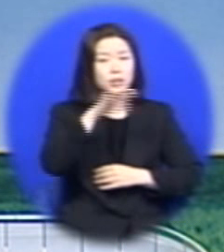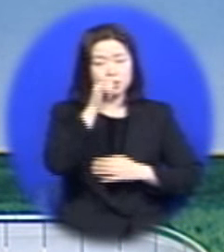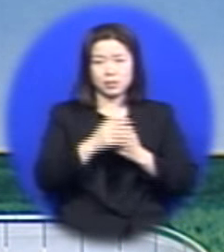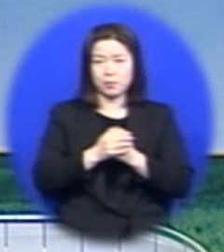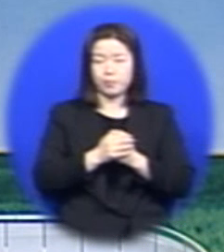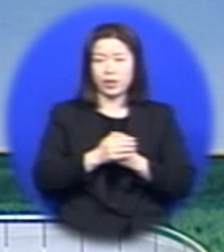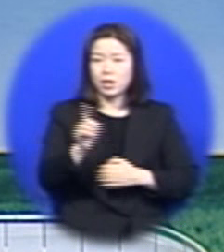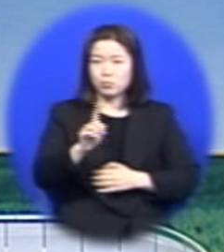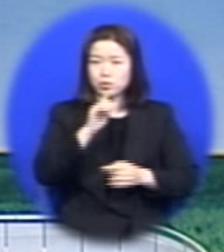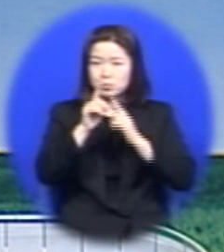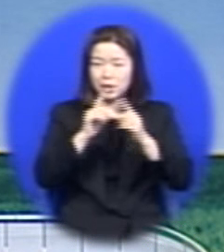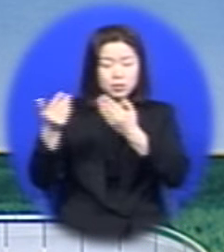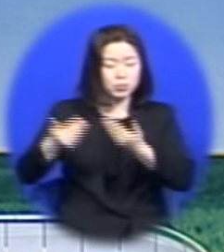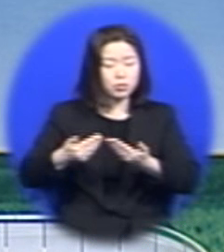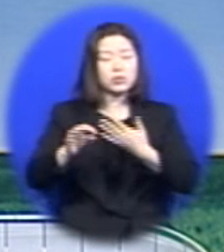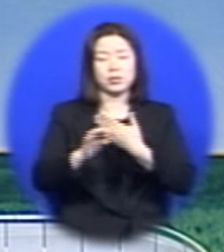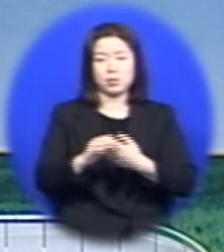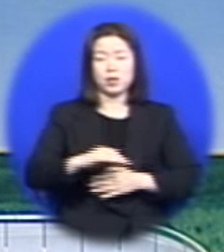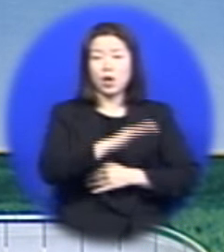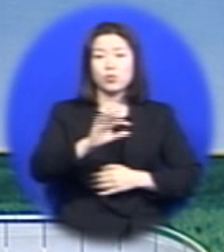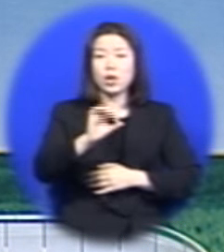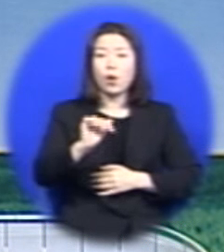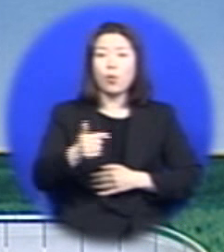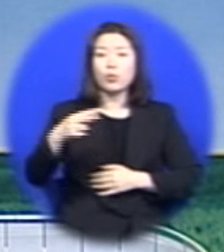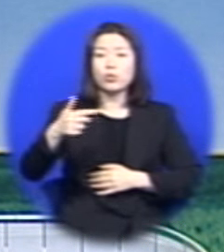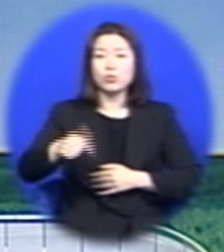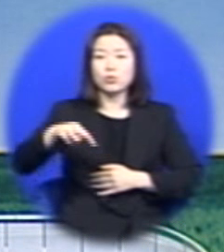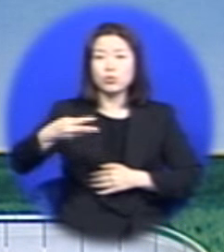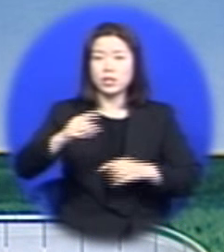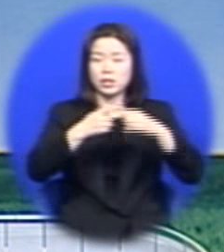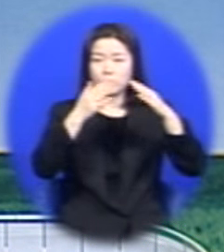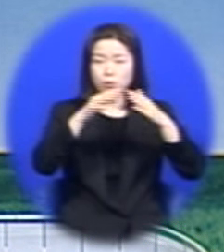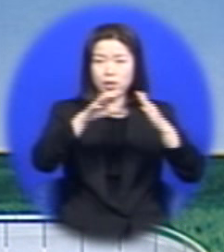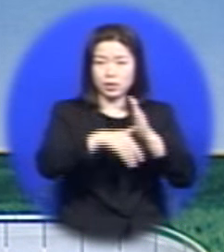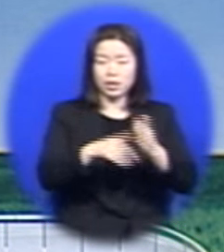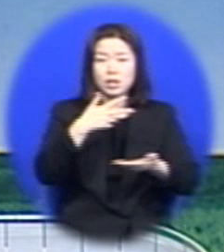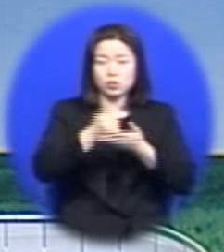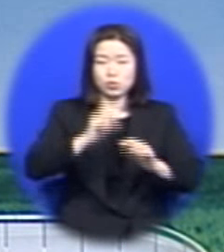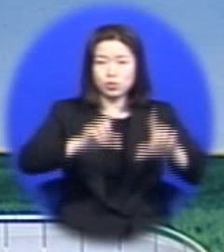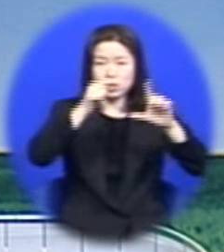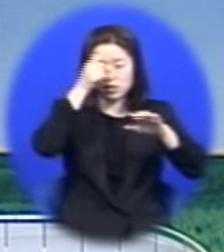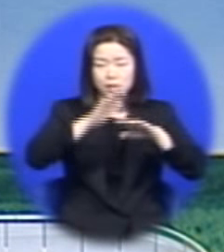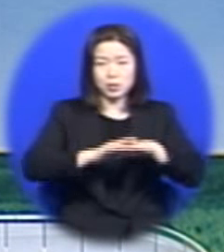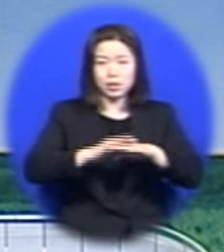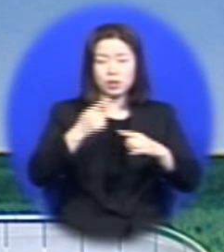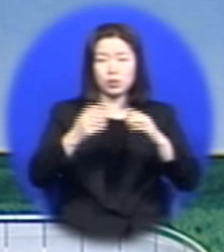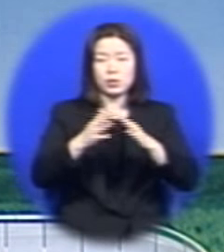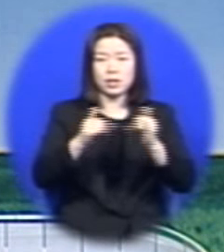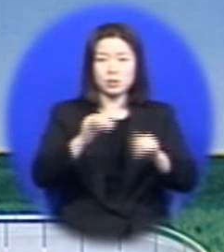거기에 이렇게 그가 말씀하셨어요. 우리 온누리교회에서 주일 예배 때 교인들이 손을